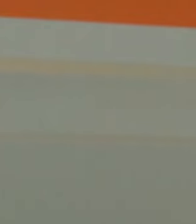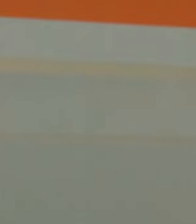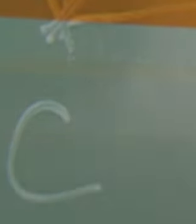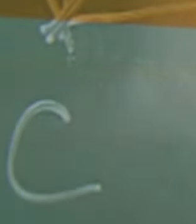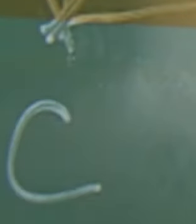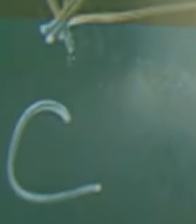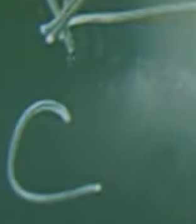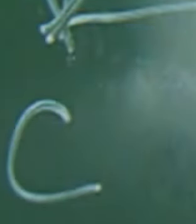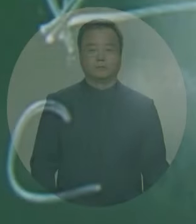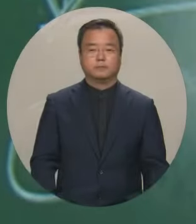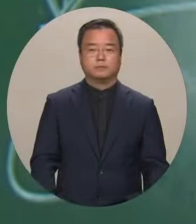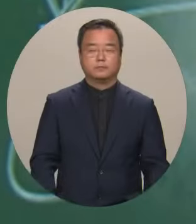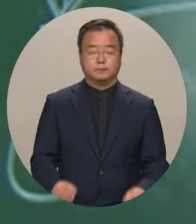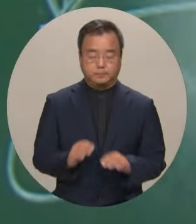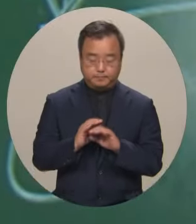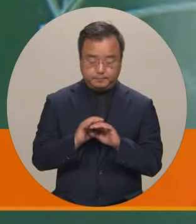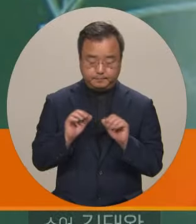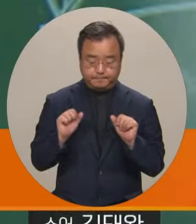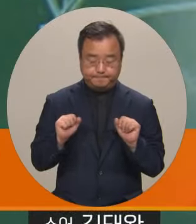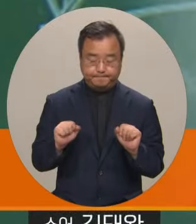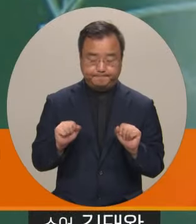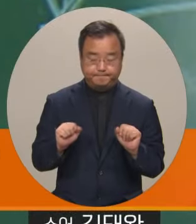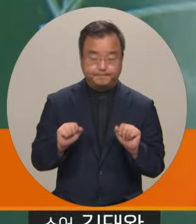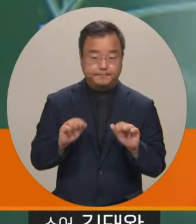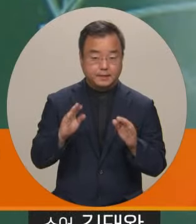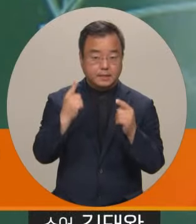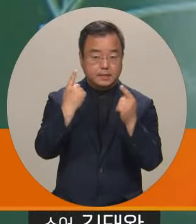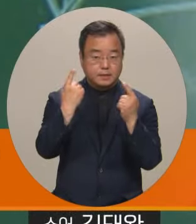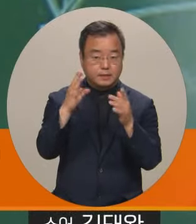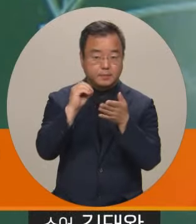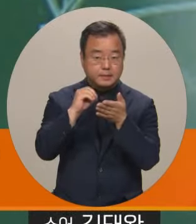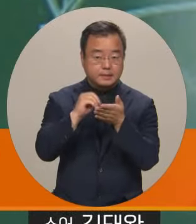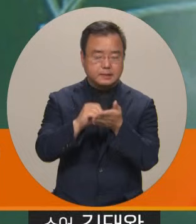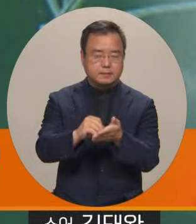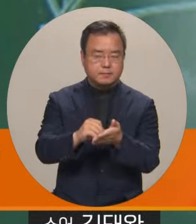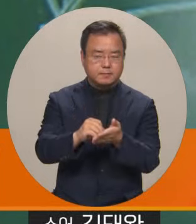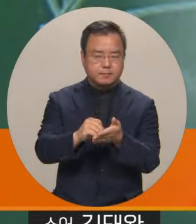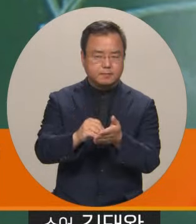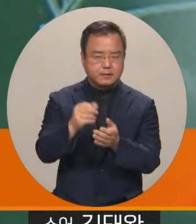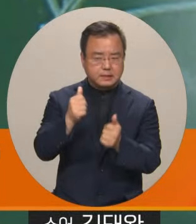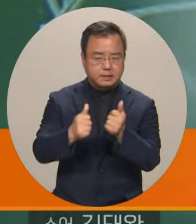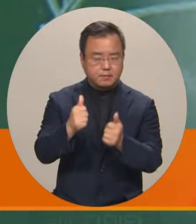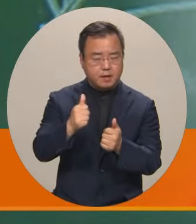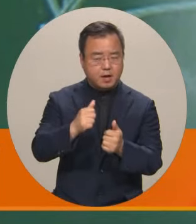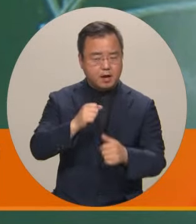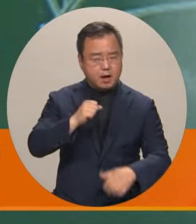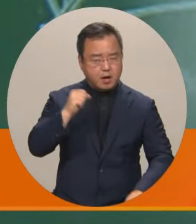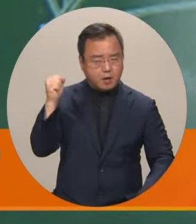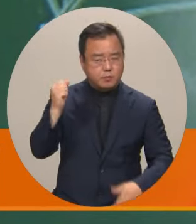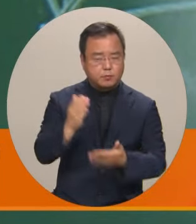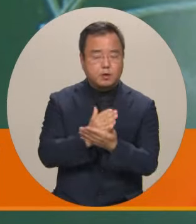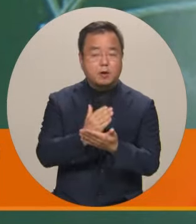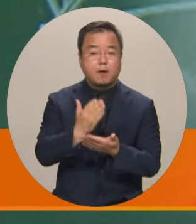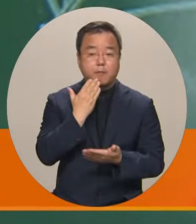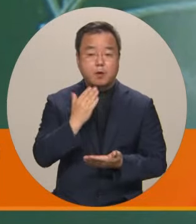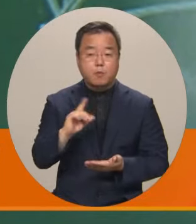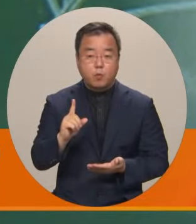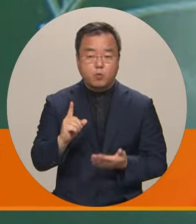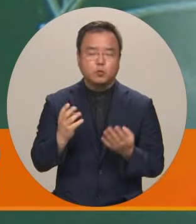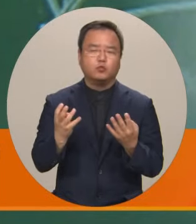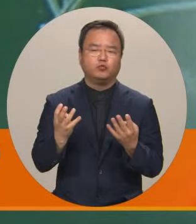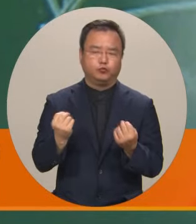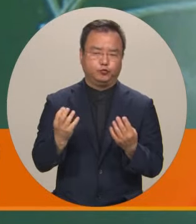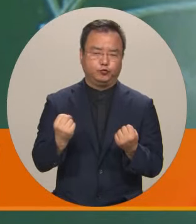그동안 대학 입시에서 합격을 결정할 중요 변수로 꼽혔던 영역이 수학입니다이 문익과 구분 없이